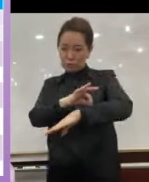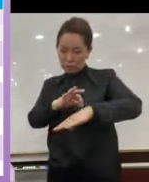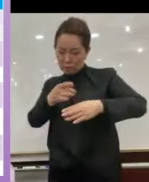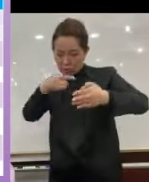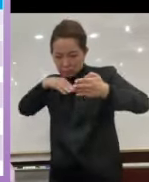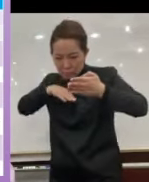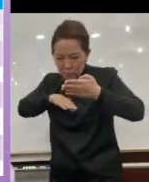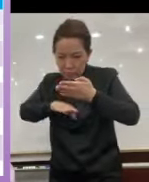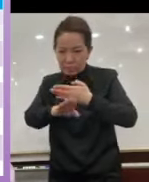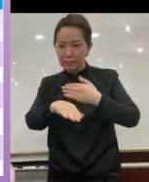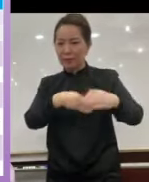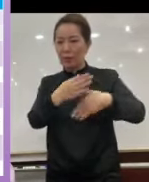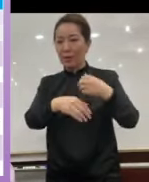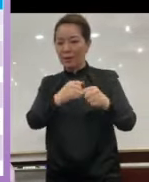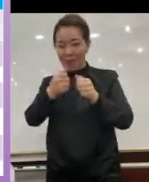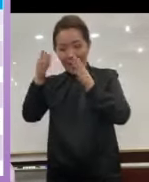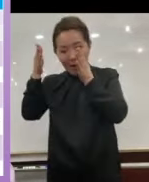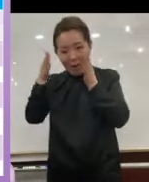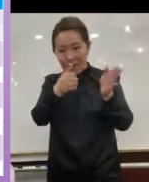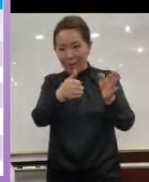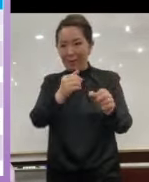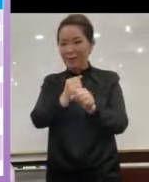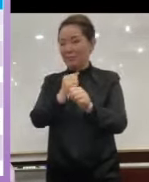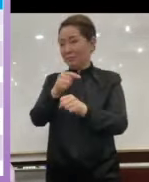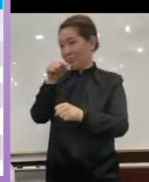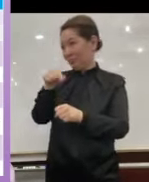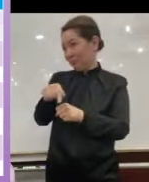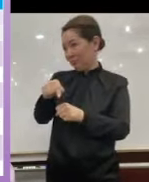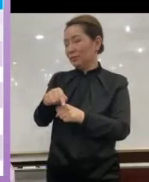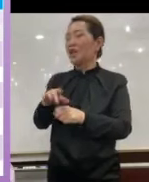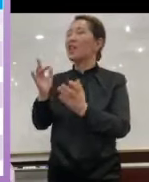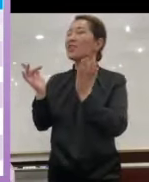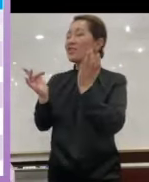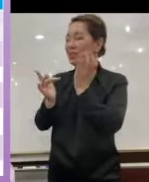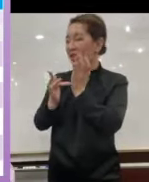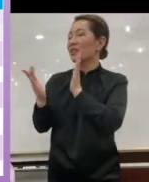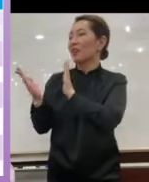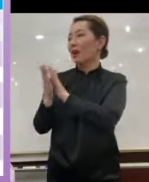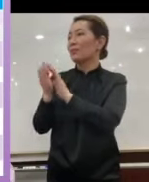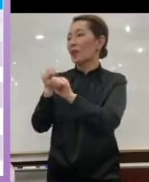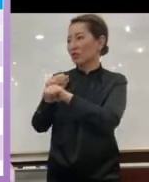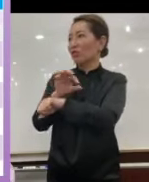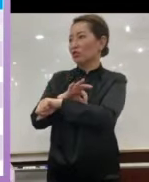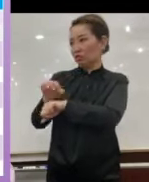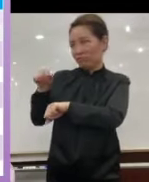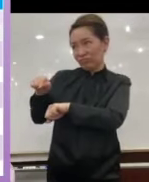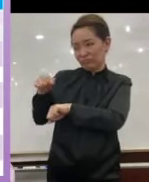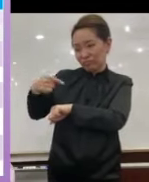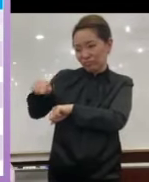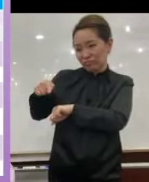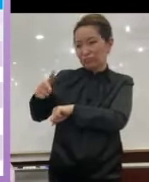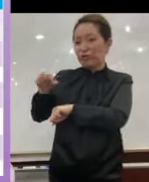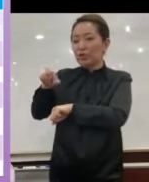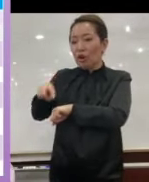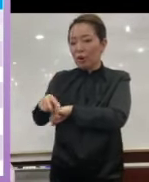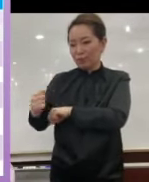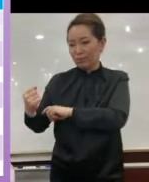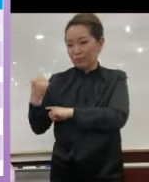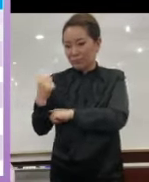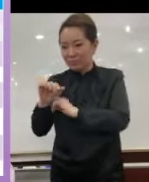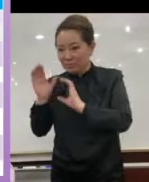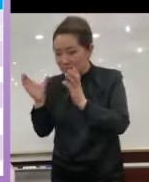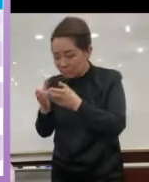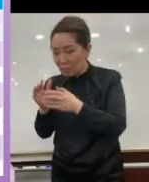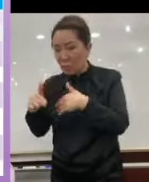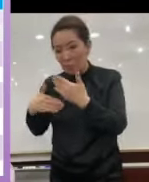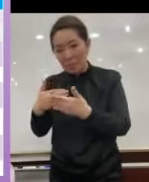гол анхаарч ажиллах энэ зүйл маань бол техникийн хамтын ажиллагааны төслийн гол үйл ажиллагаа